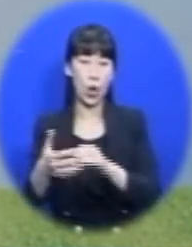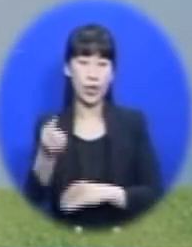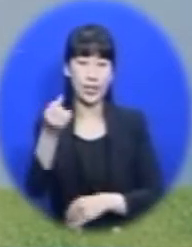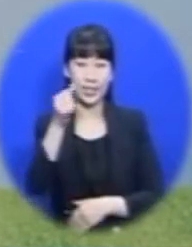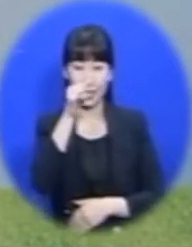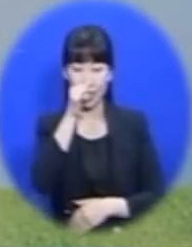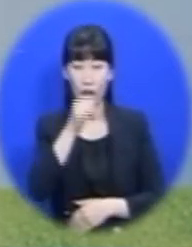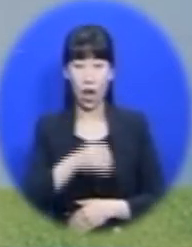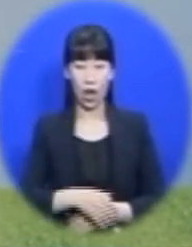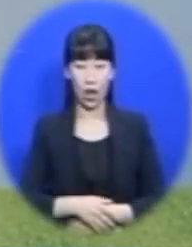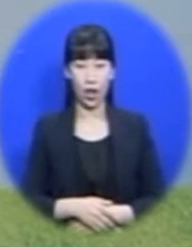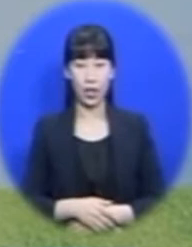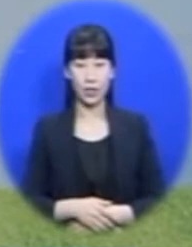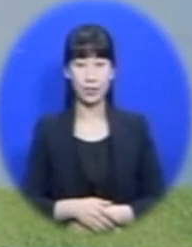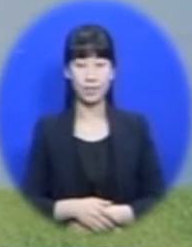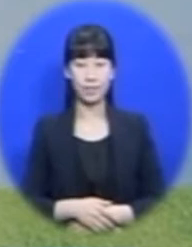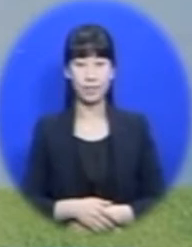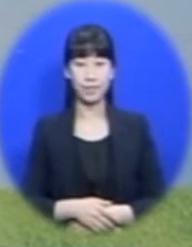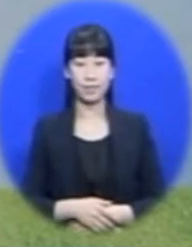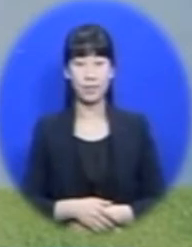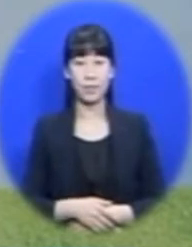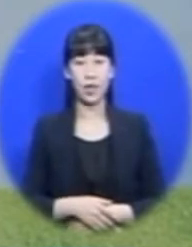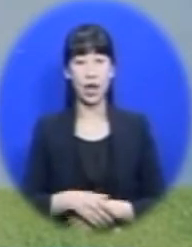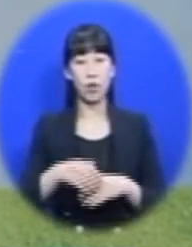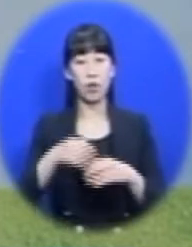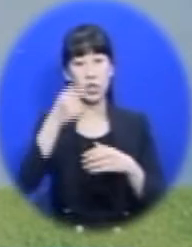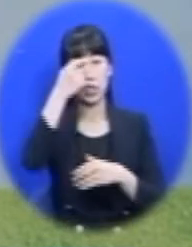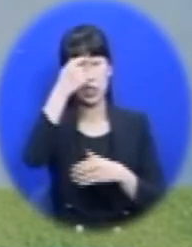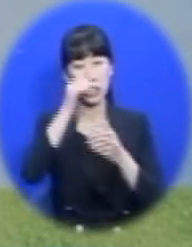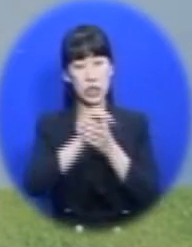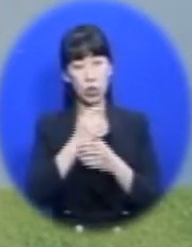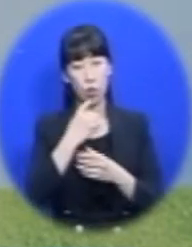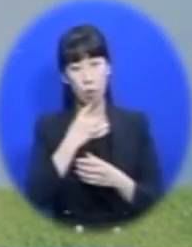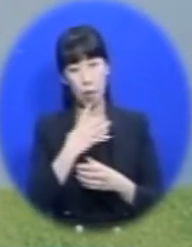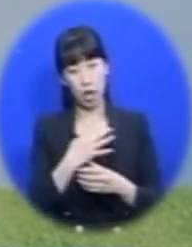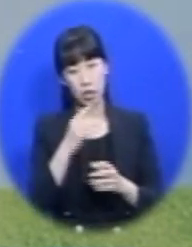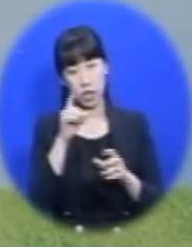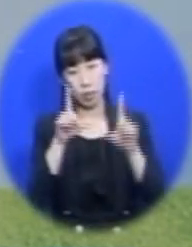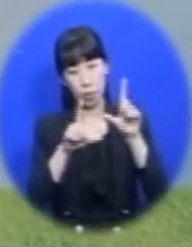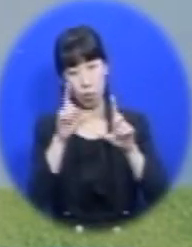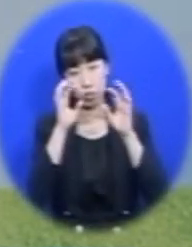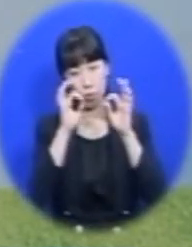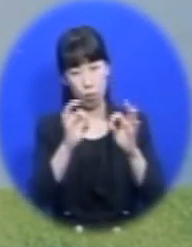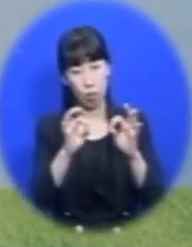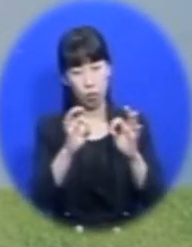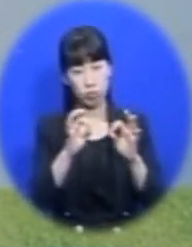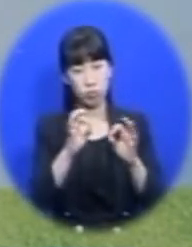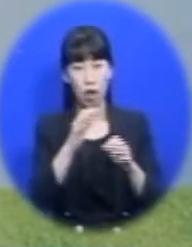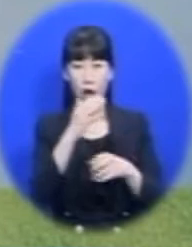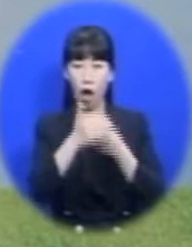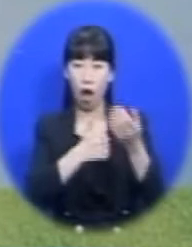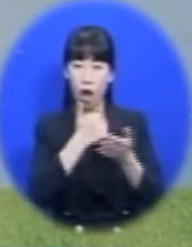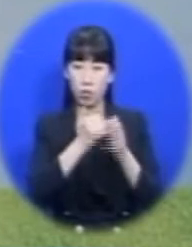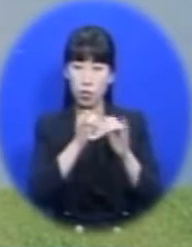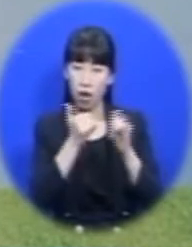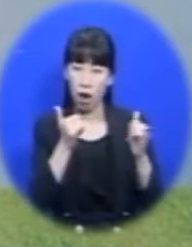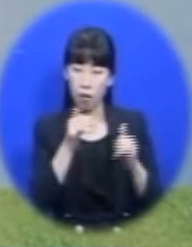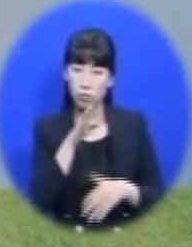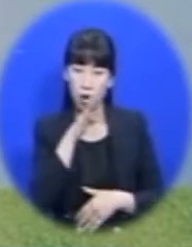기도만 하는 것 가지고서 아직까지 이 사람이 진짜 하나님의 사람인지를 확인하기는 부족하다는